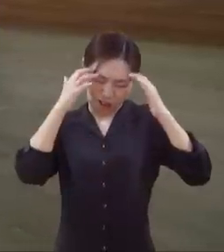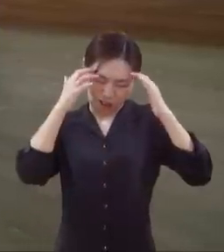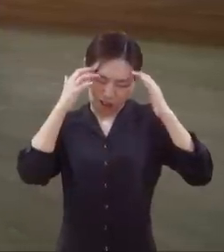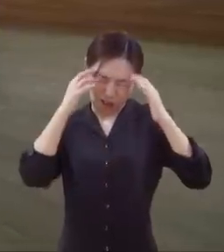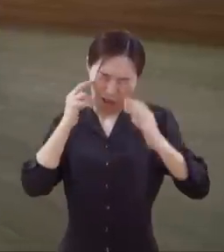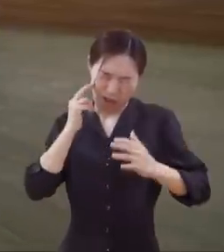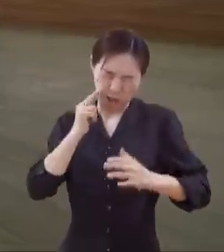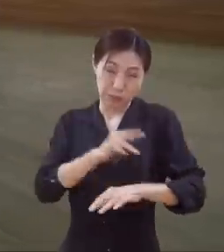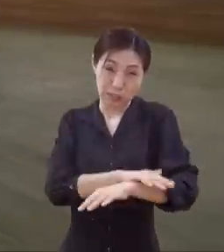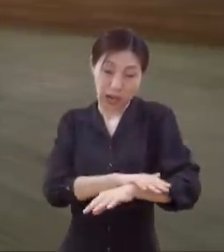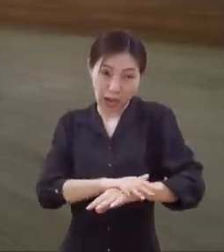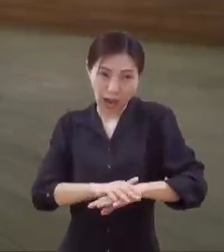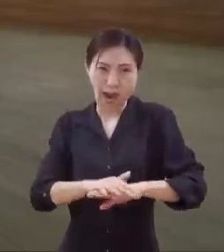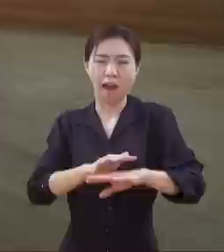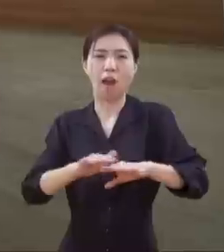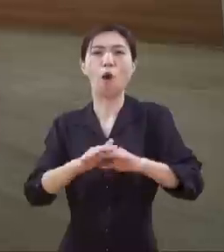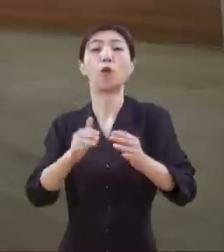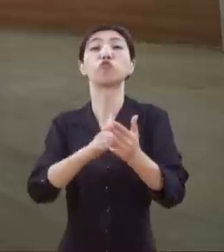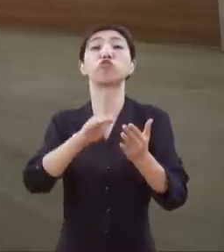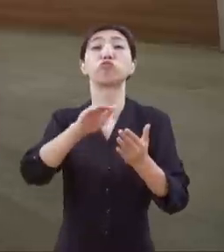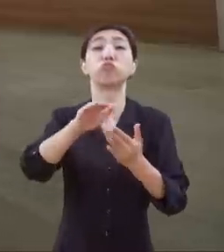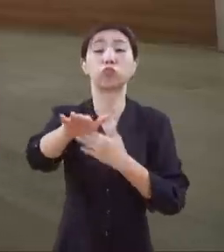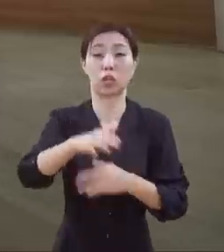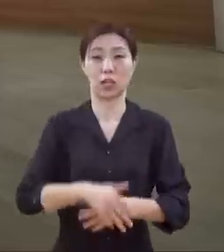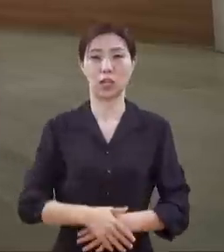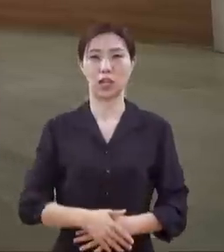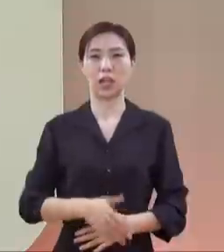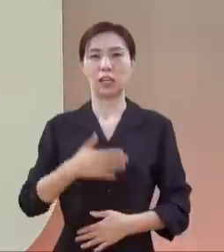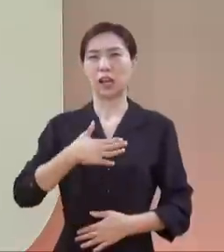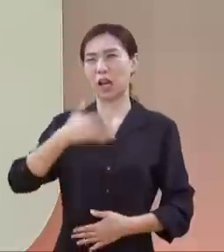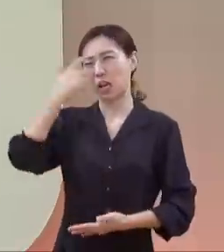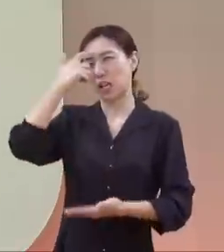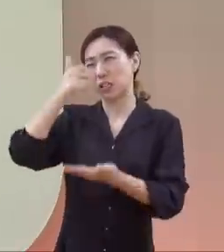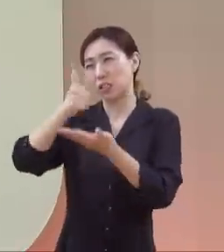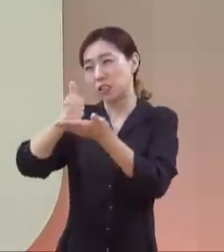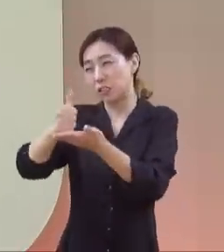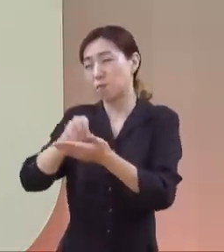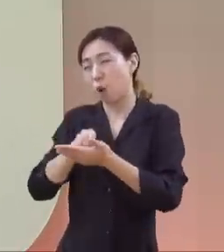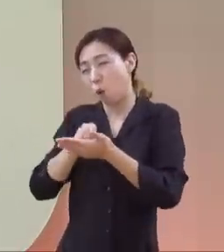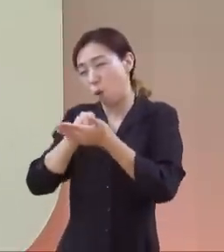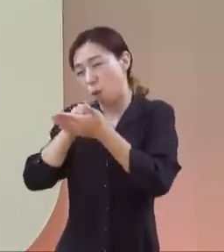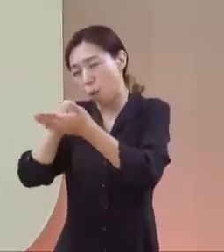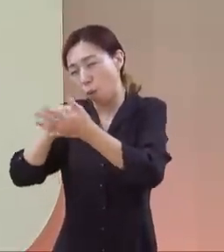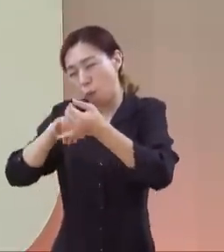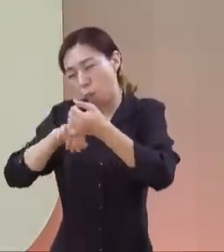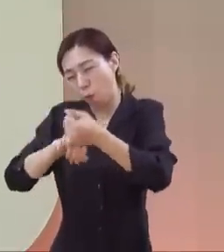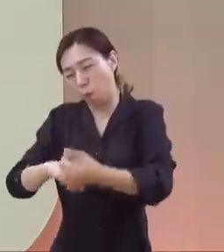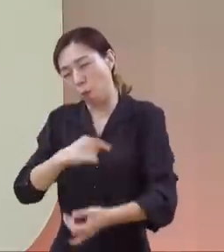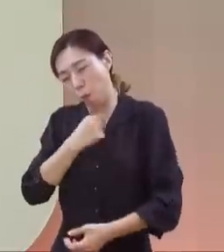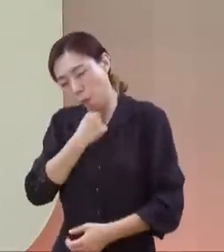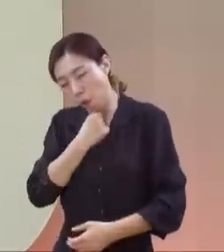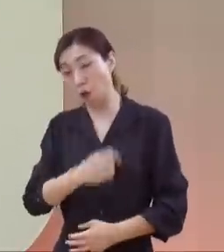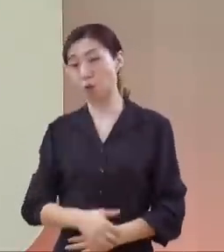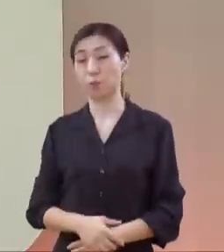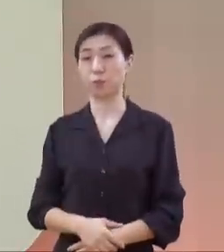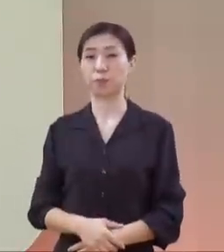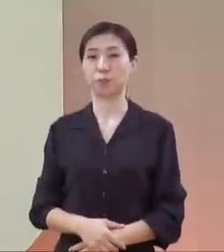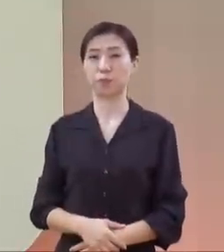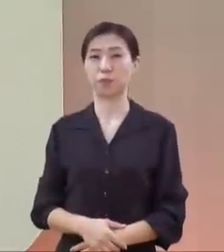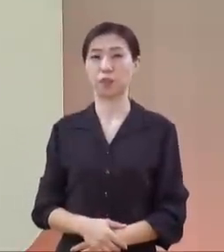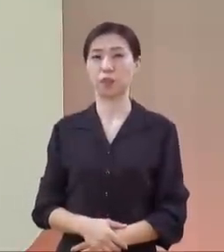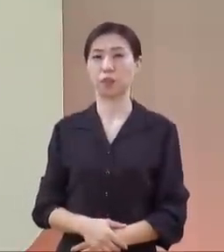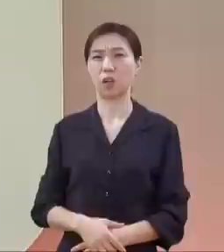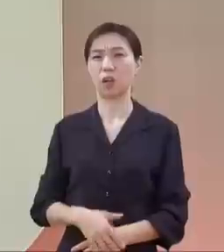제가 머리 깎고 출가해서 제가 스님이 될 수 있도록 제가 출가